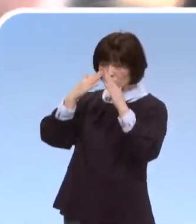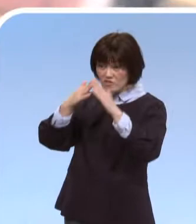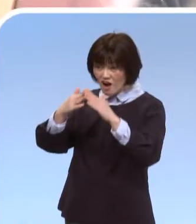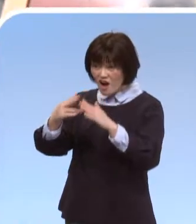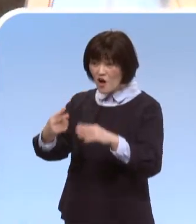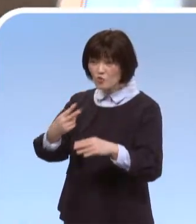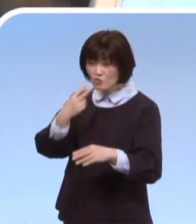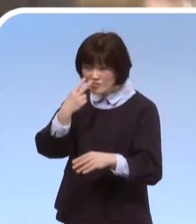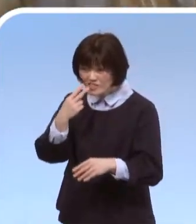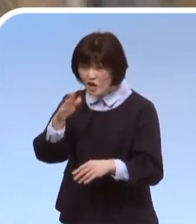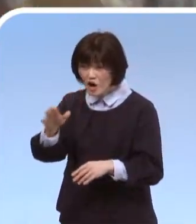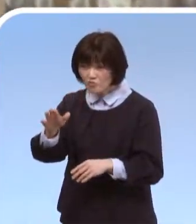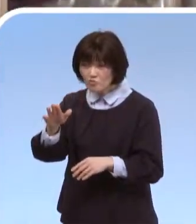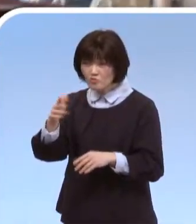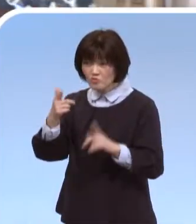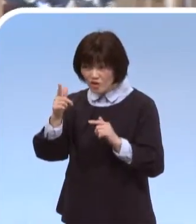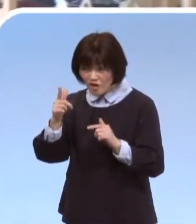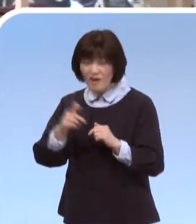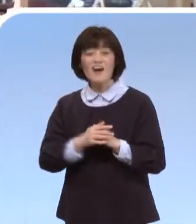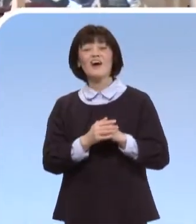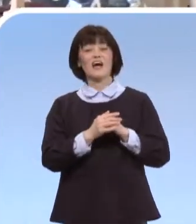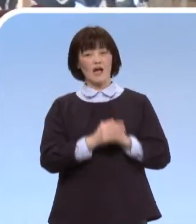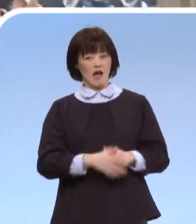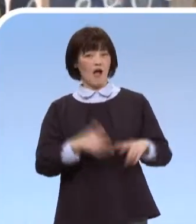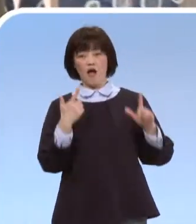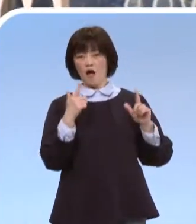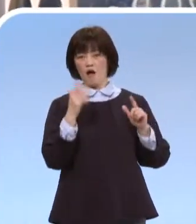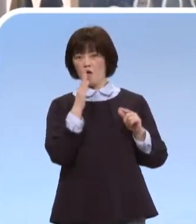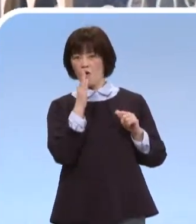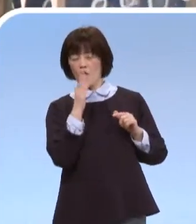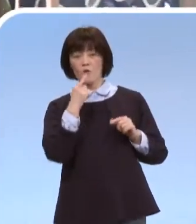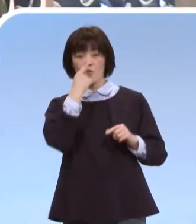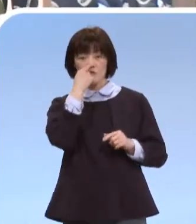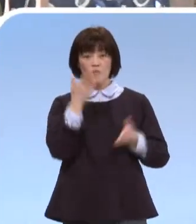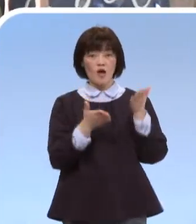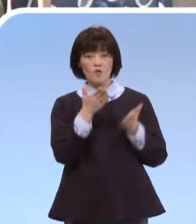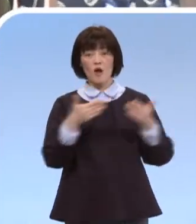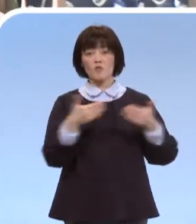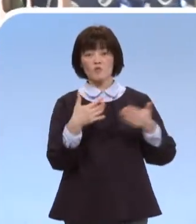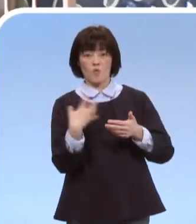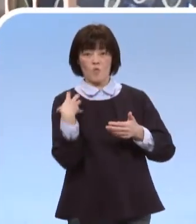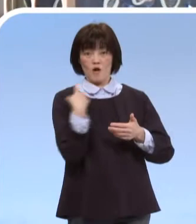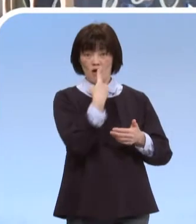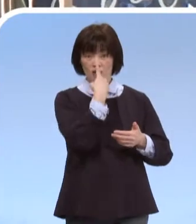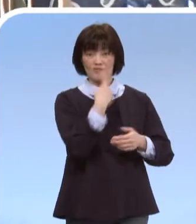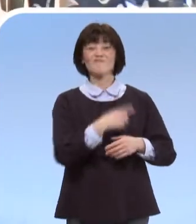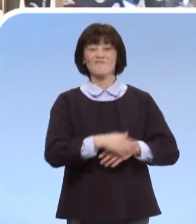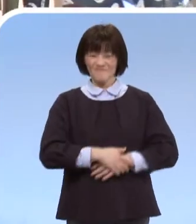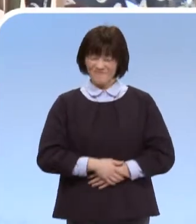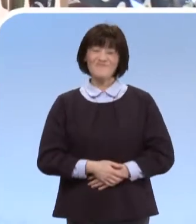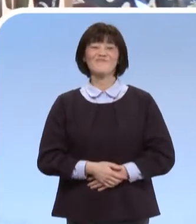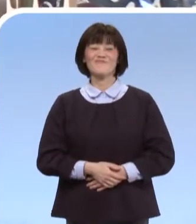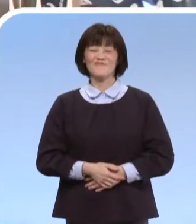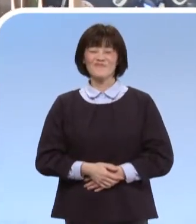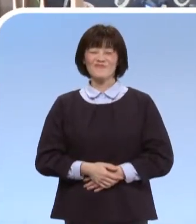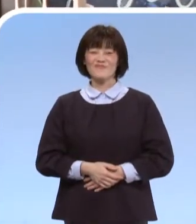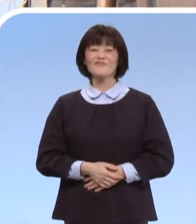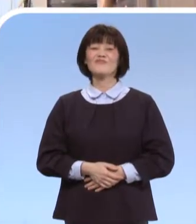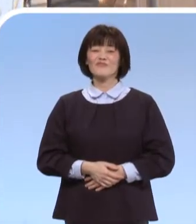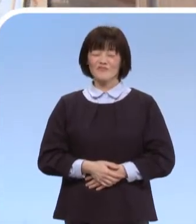クターっぽい雰囲気なんですけど。 ありがとうございます。 そうではなくて。 いや違います、これ実は違います。僕もヘルパーで実際活動しているので、